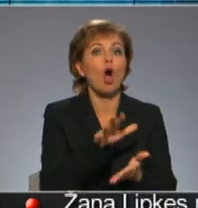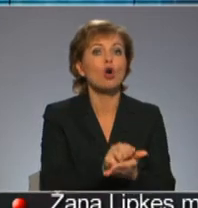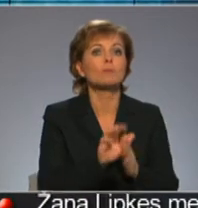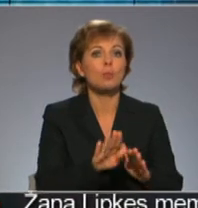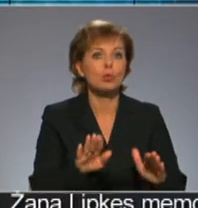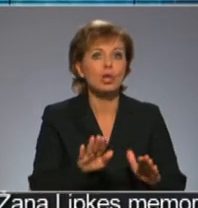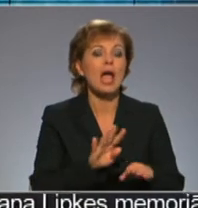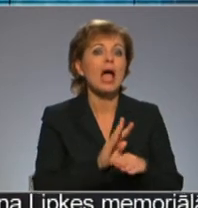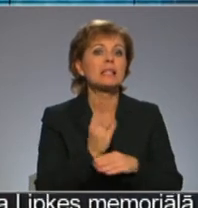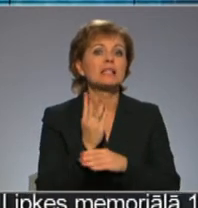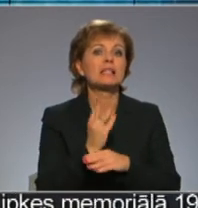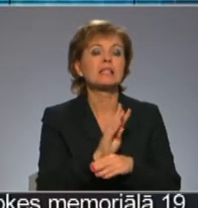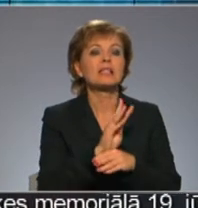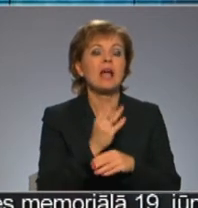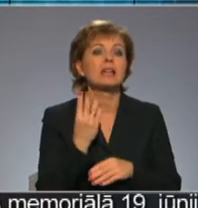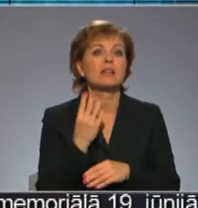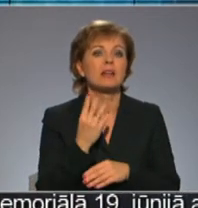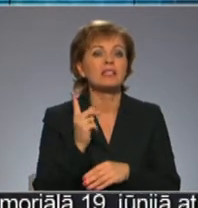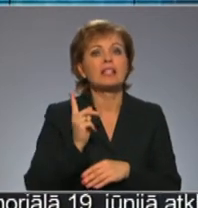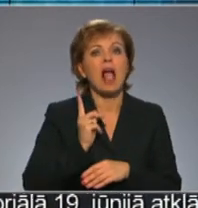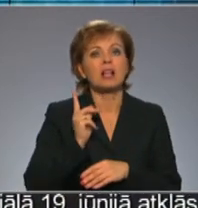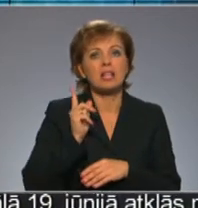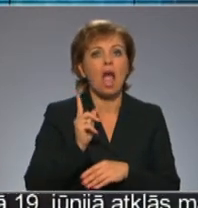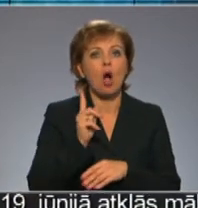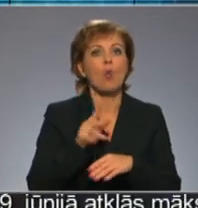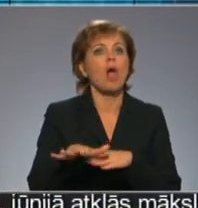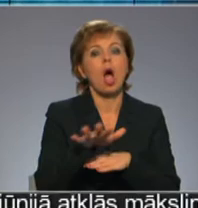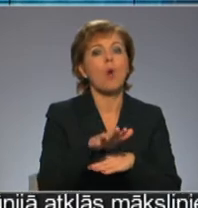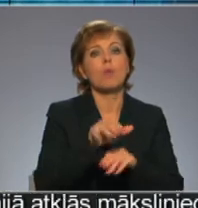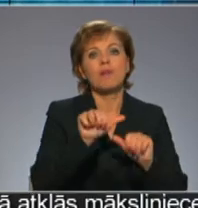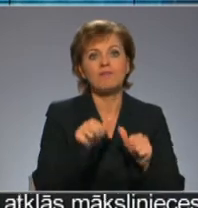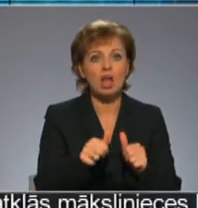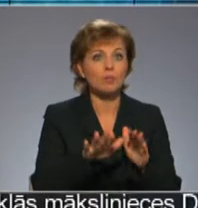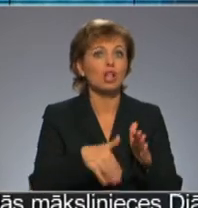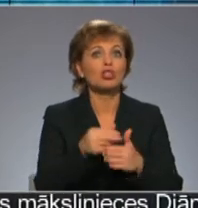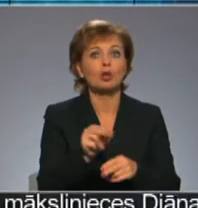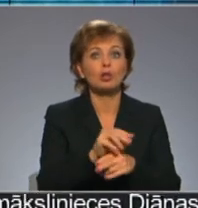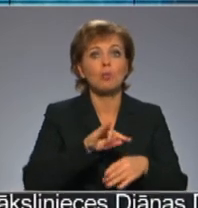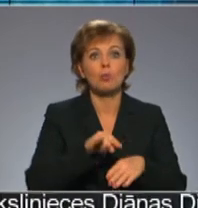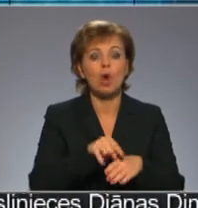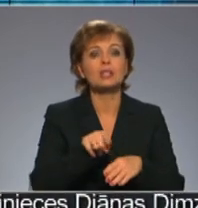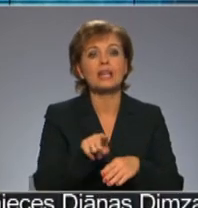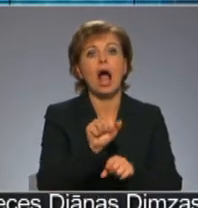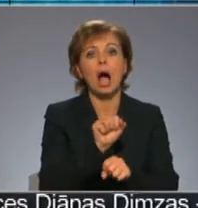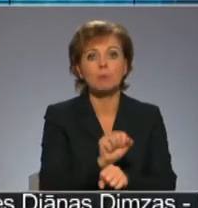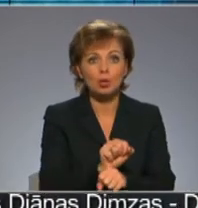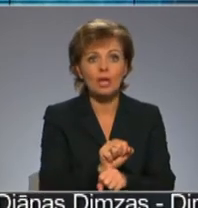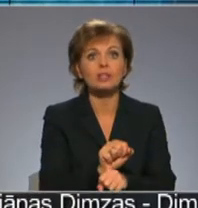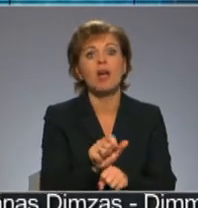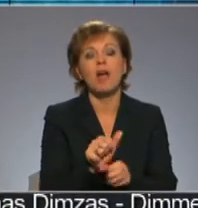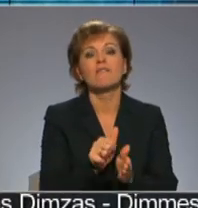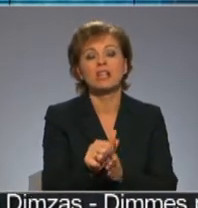laukuma veidotājiem. Līdz šim rekonstrukcijas projekts cits apturēts, taču tā virzība atkal turpināta. Šobrīd jauns notikuma